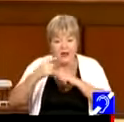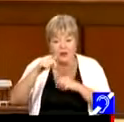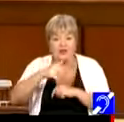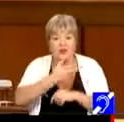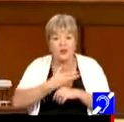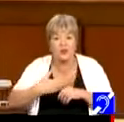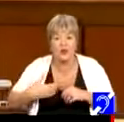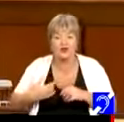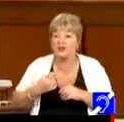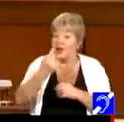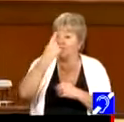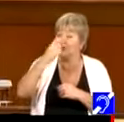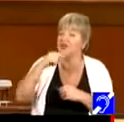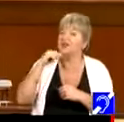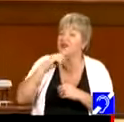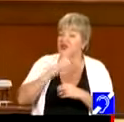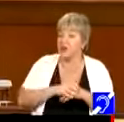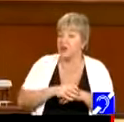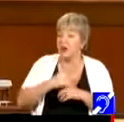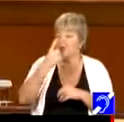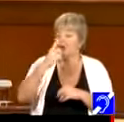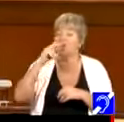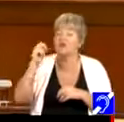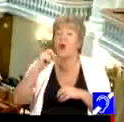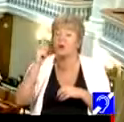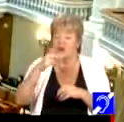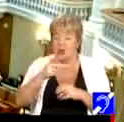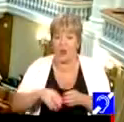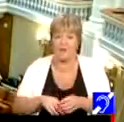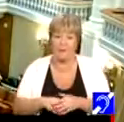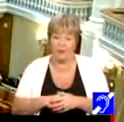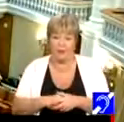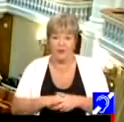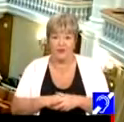la 1 decembrie 1918.